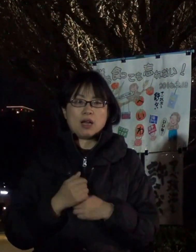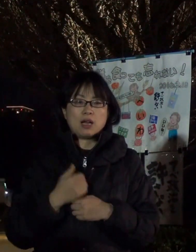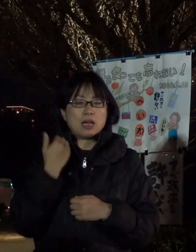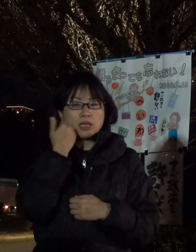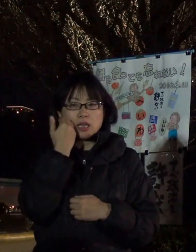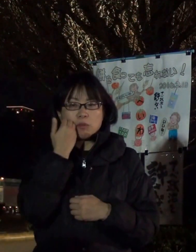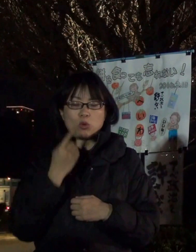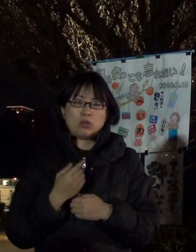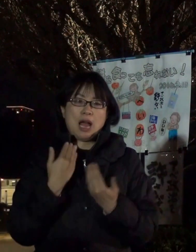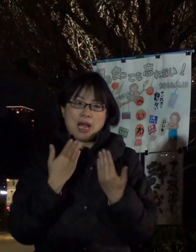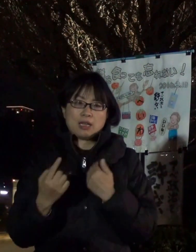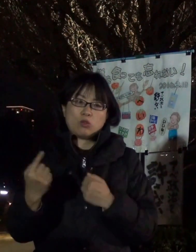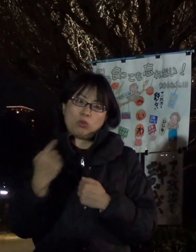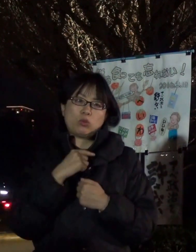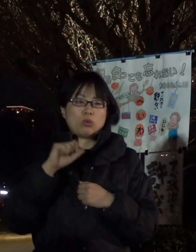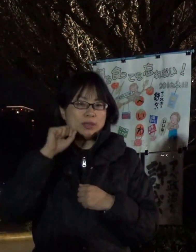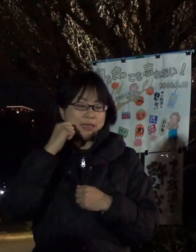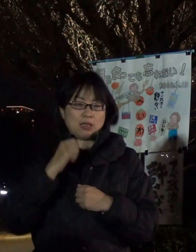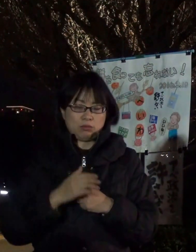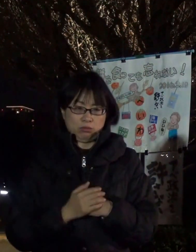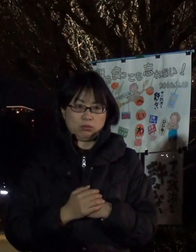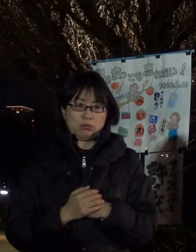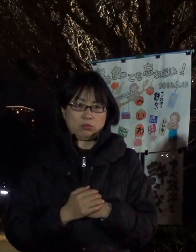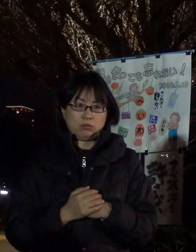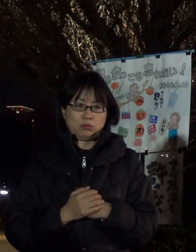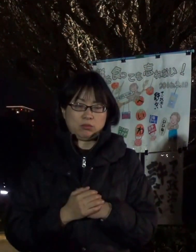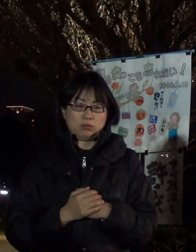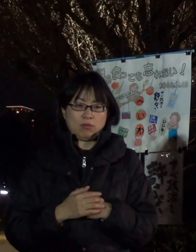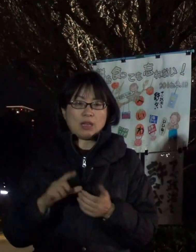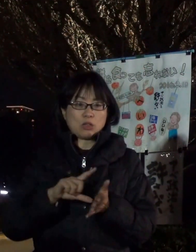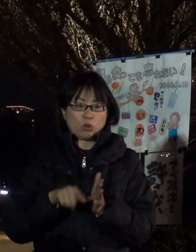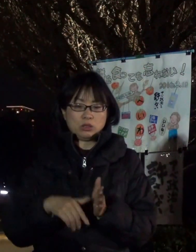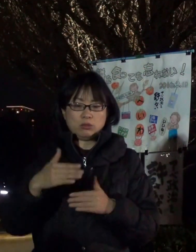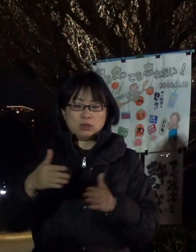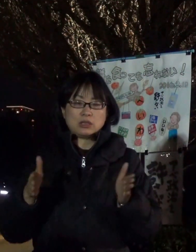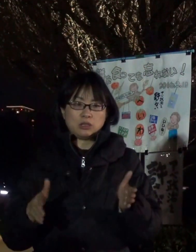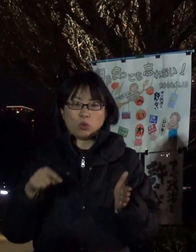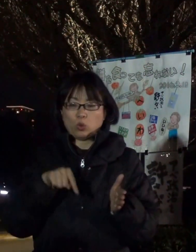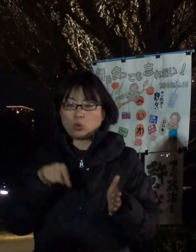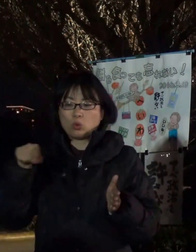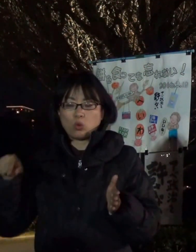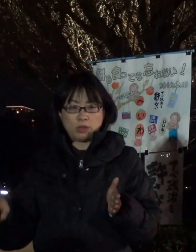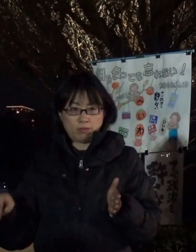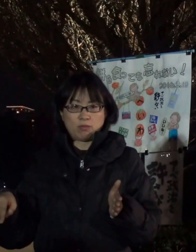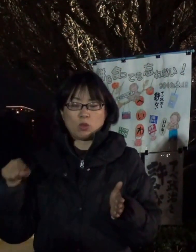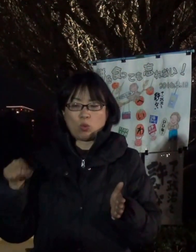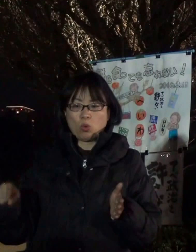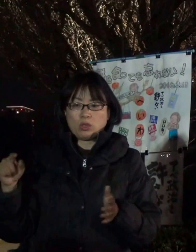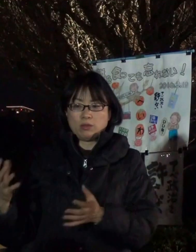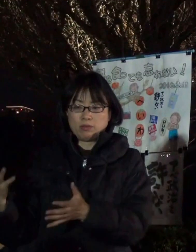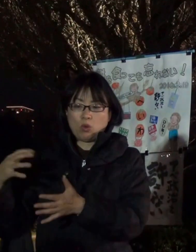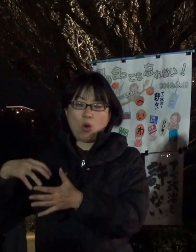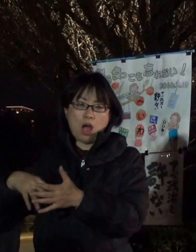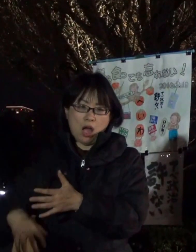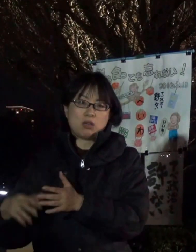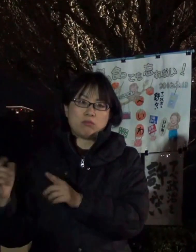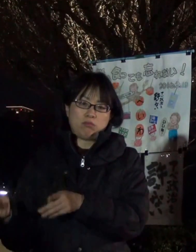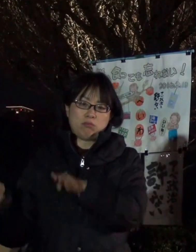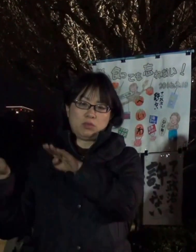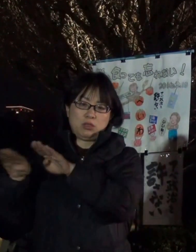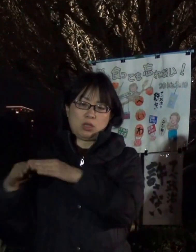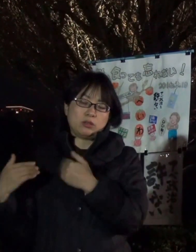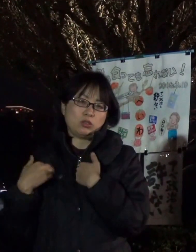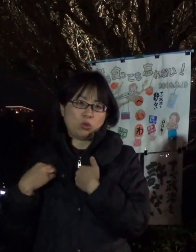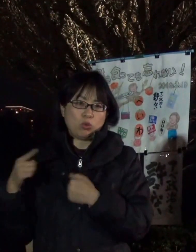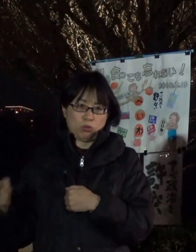で、解決策としては敷地の外にもうきちんとした保管庫を作ってそこに置くっていうことなんですけども、おそらく敷地の外